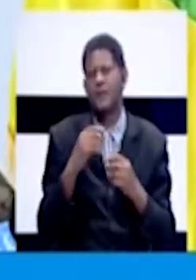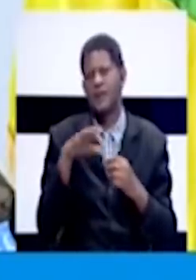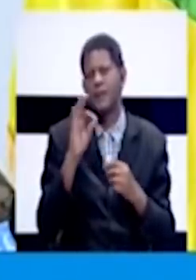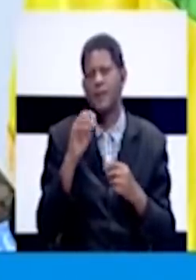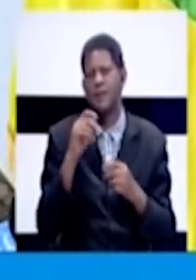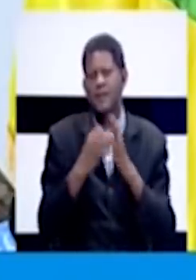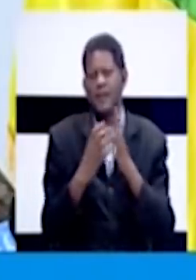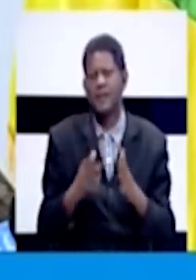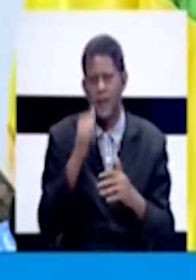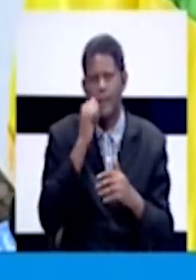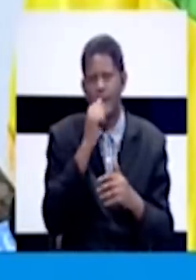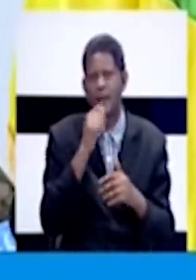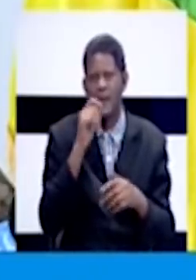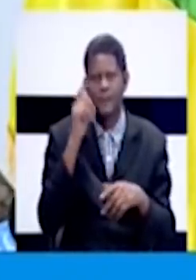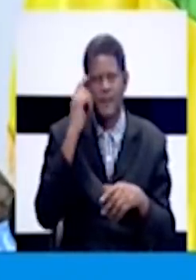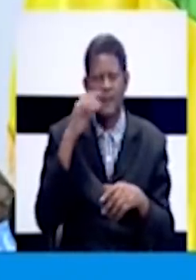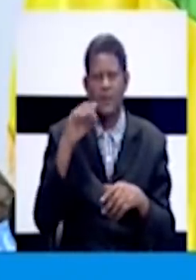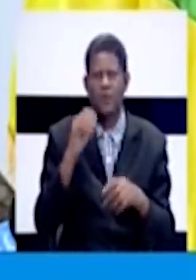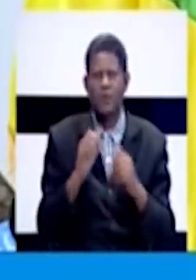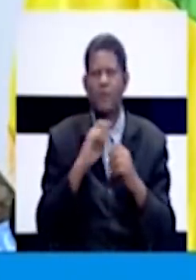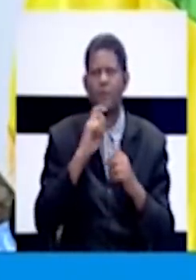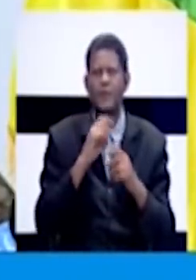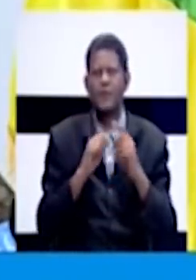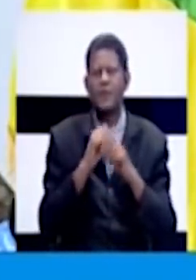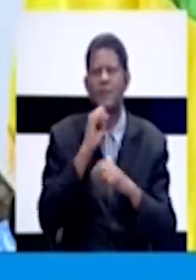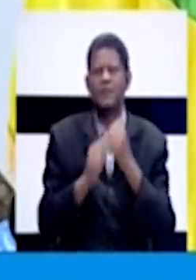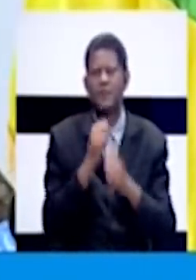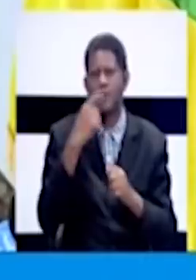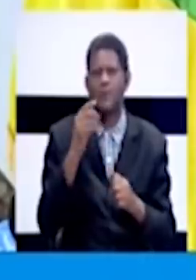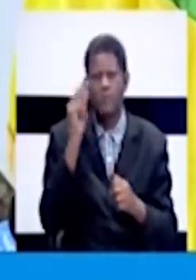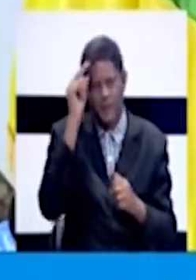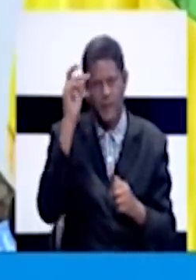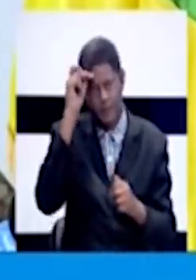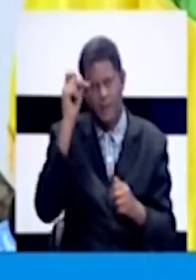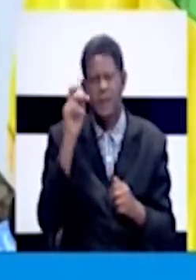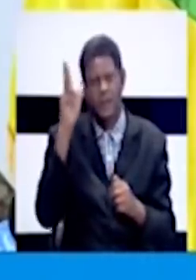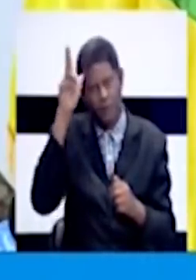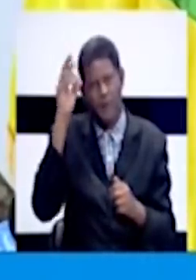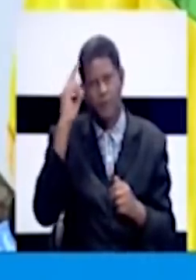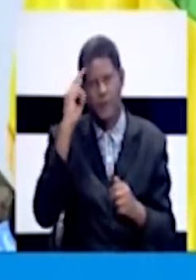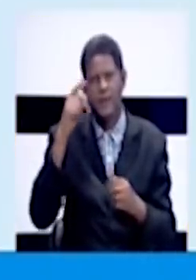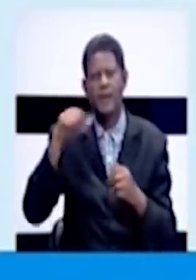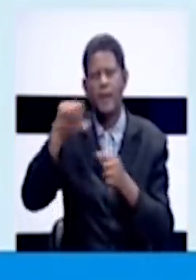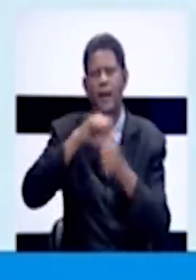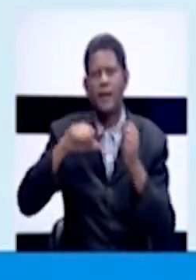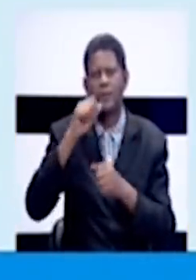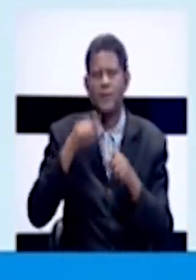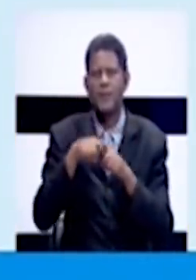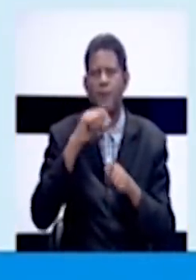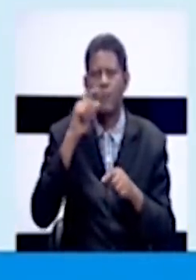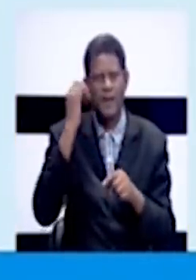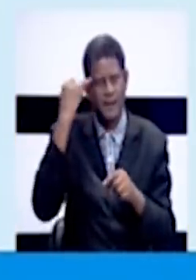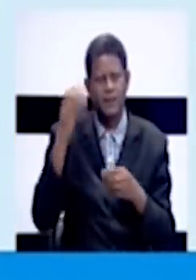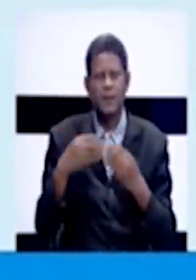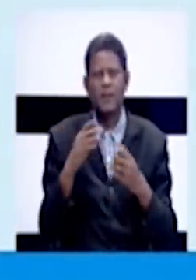ኣብ ትግራይ ዘሎ ፅዋር ተደምሲሱ እዩ እንትብል ኣባላት ናይ ዝፋሽ ጉጅለ ዝኾኑ ባጫ ደበለ ከምኡ ድማ ሬድዋን ሕሴን ንንርእሶም ዘይቃደቡ ሓሳባት እዮም ሂቦም። ፋሽ